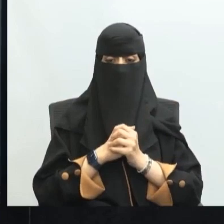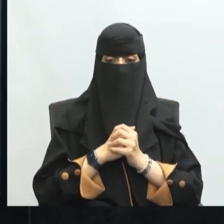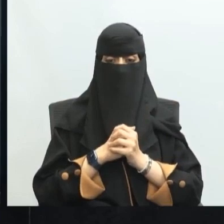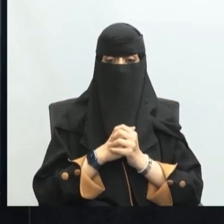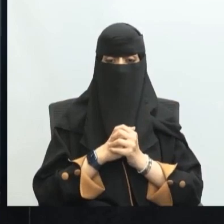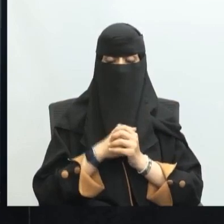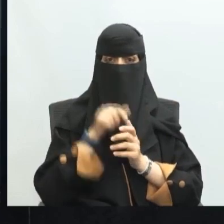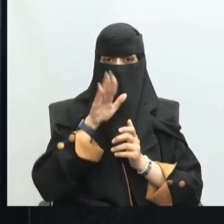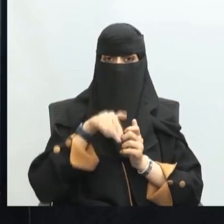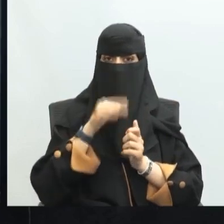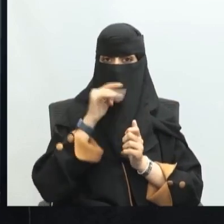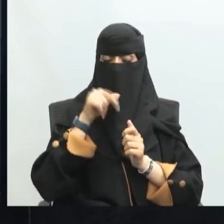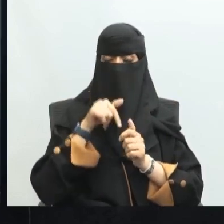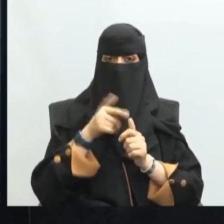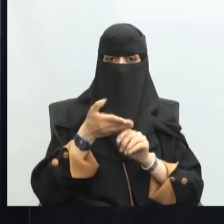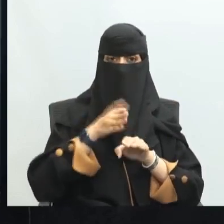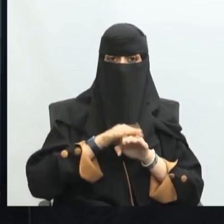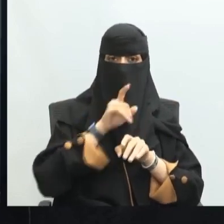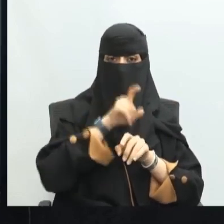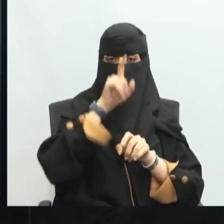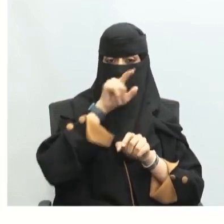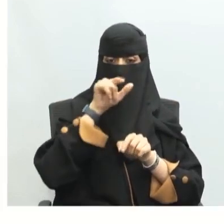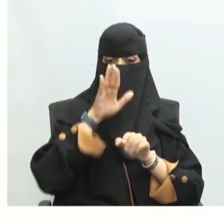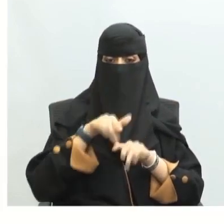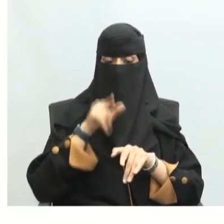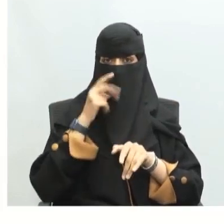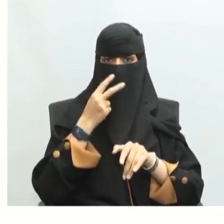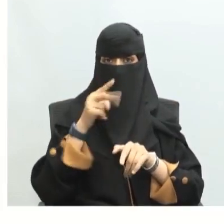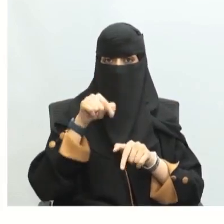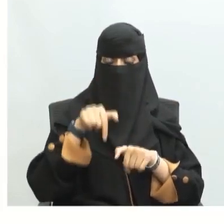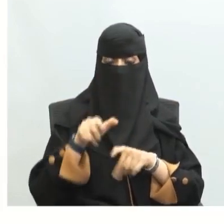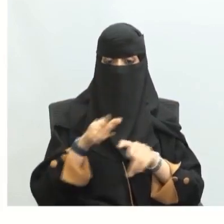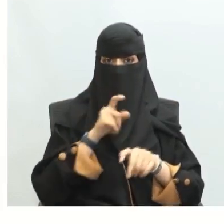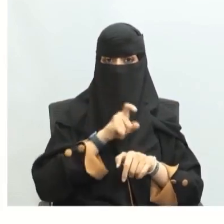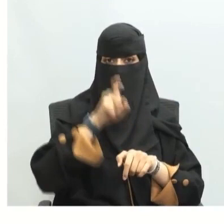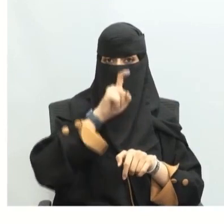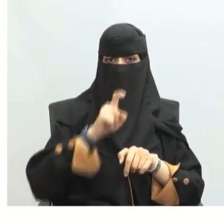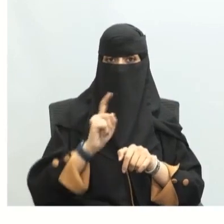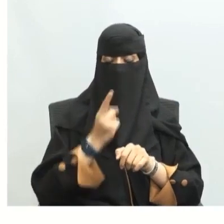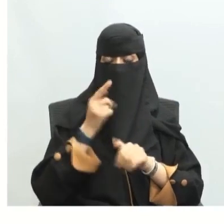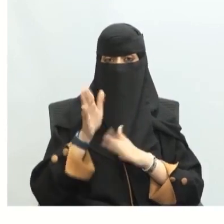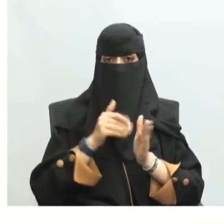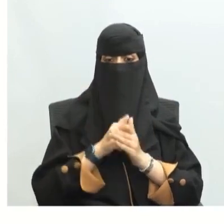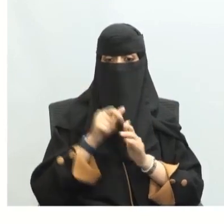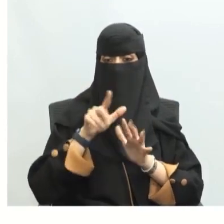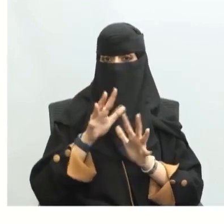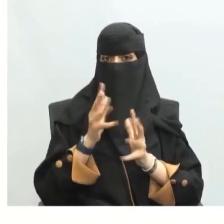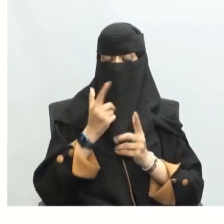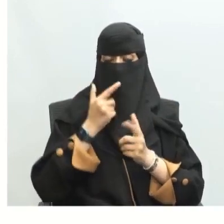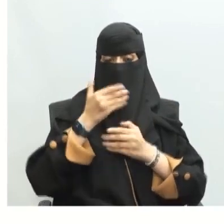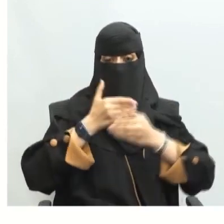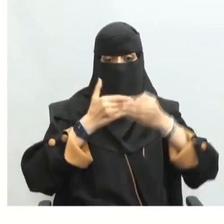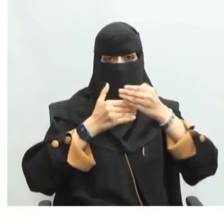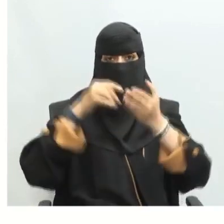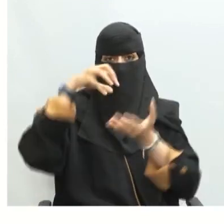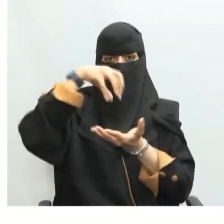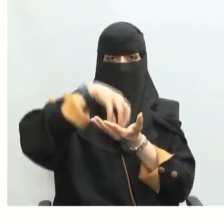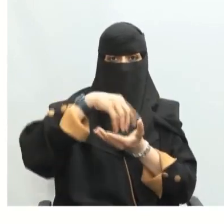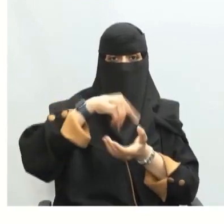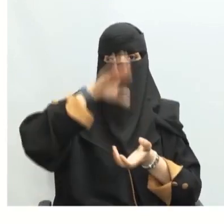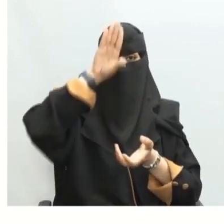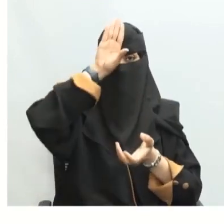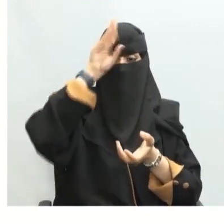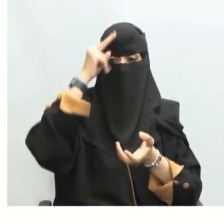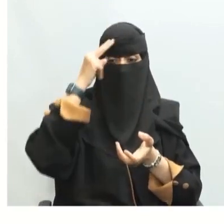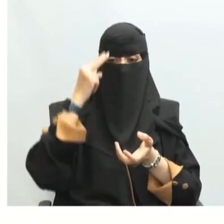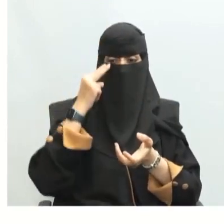ونجيب الان على اسئله الدرس وامامنا الان السؤال الاول لماذا انشا مركز الملك